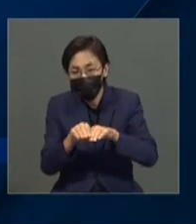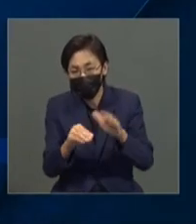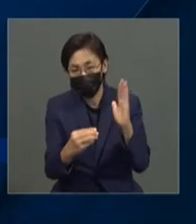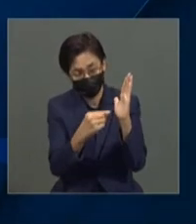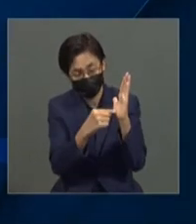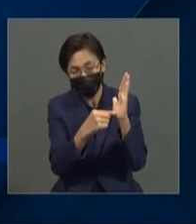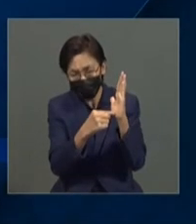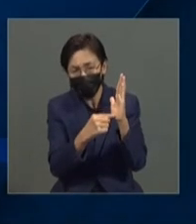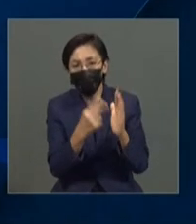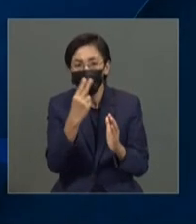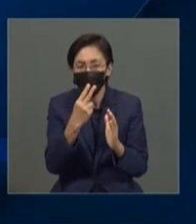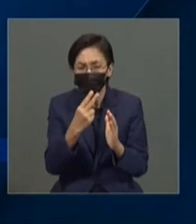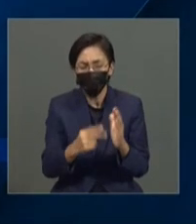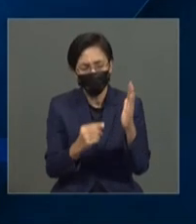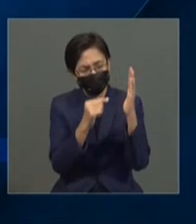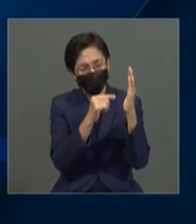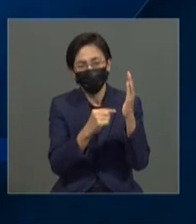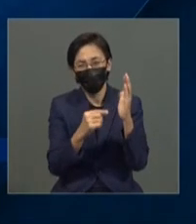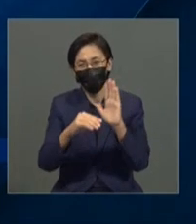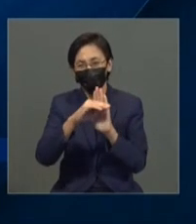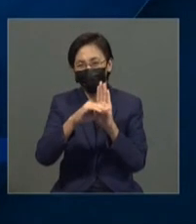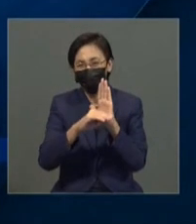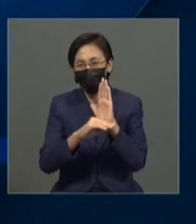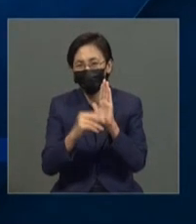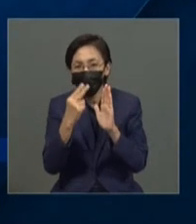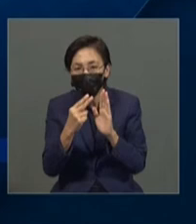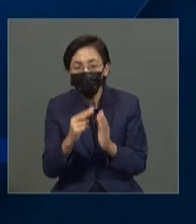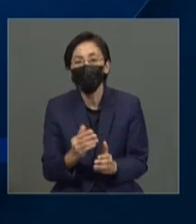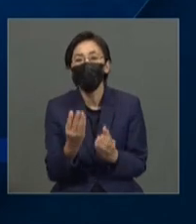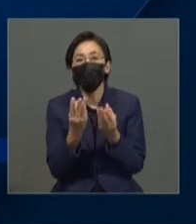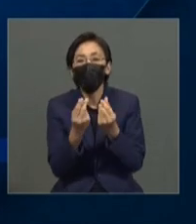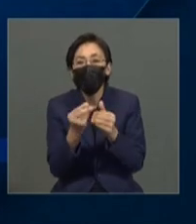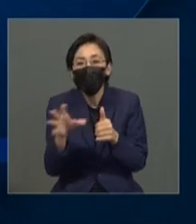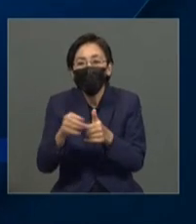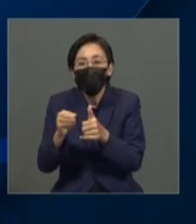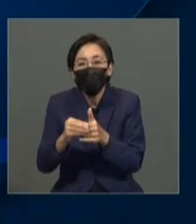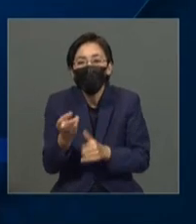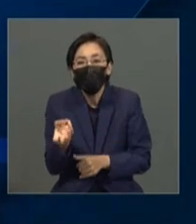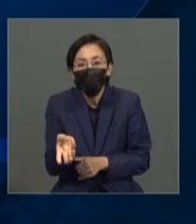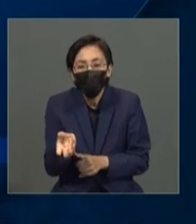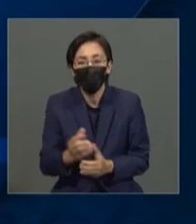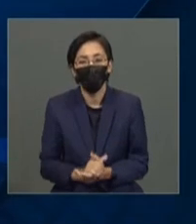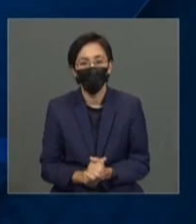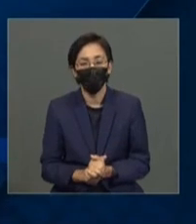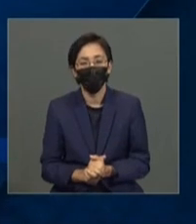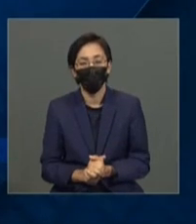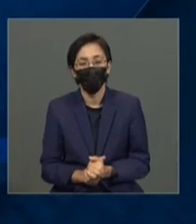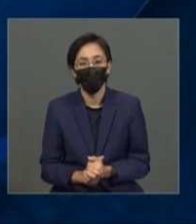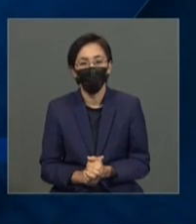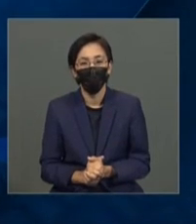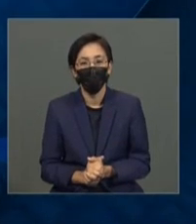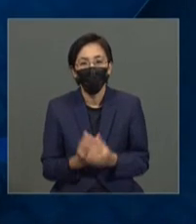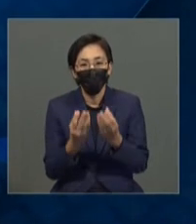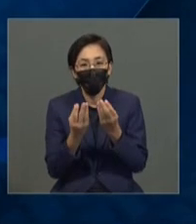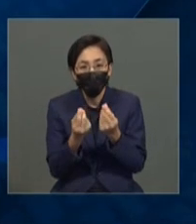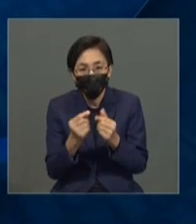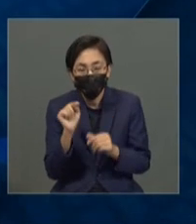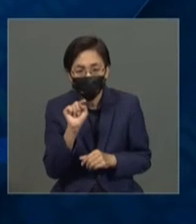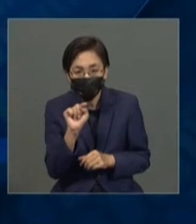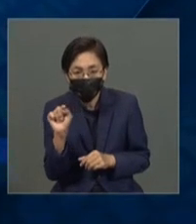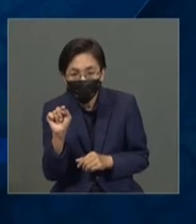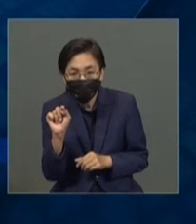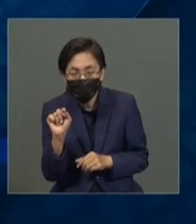ยังค่อนข้างดีขึ้นอย่างต่อเนื่องนะคะตัวเลขจะเล็กลงหลายๆจังหวัดเนี่ยมีการแสดงตัวเลขเป็นขีด